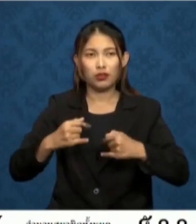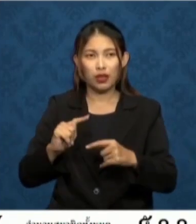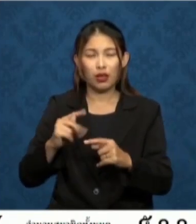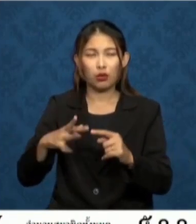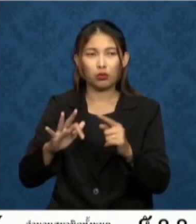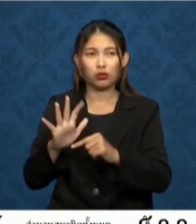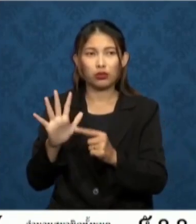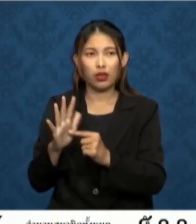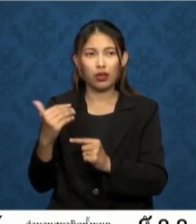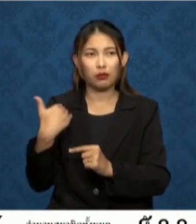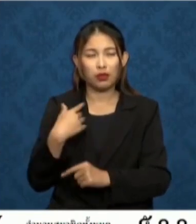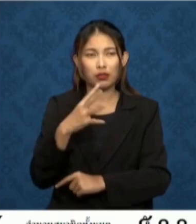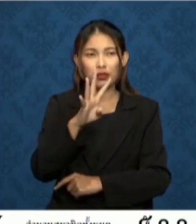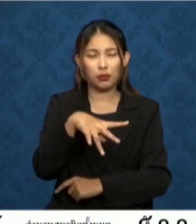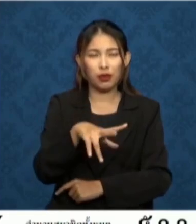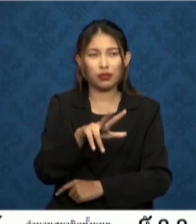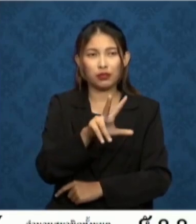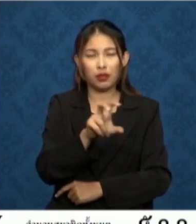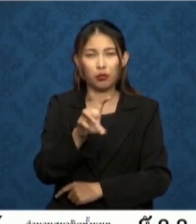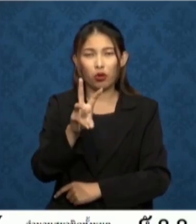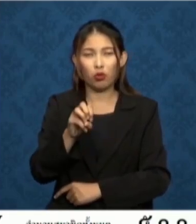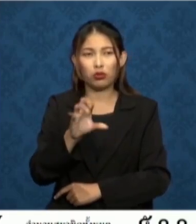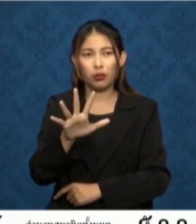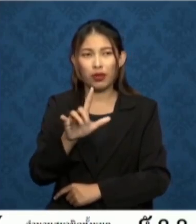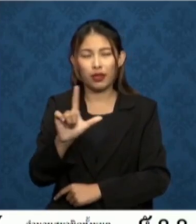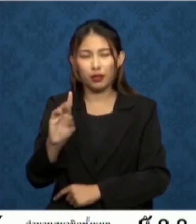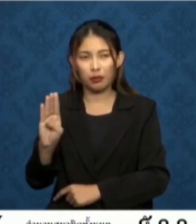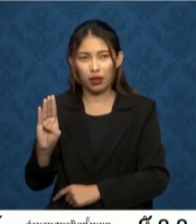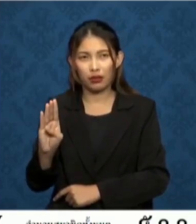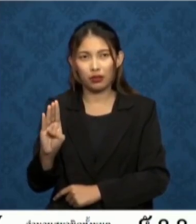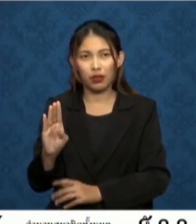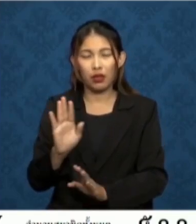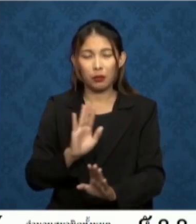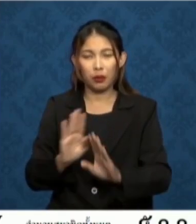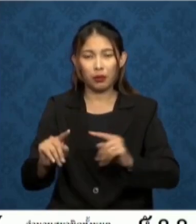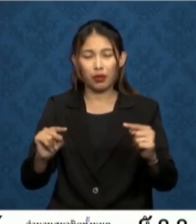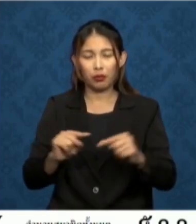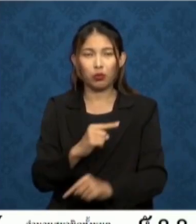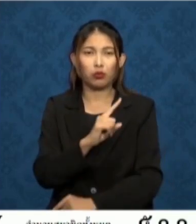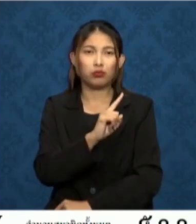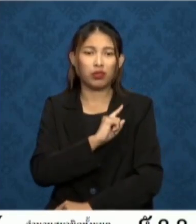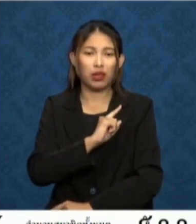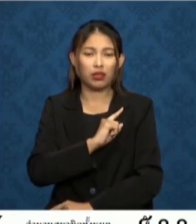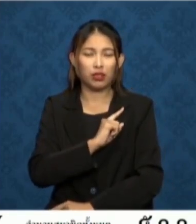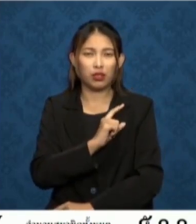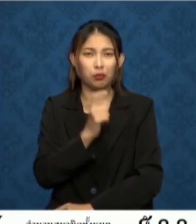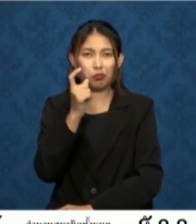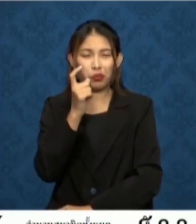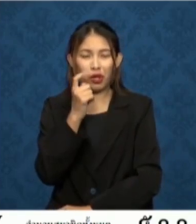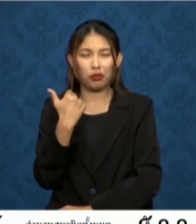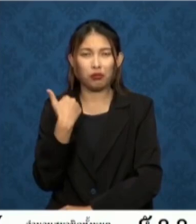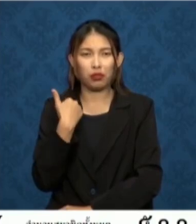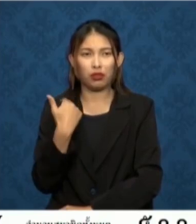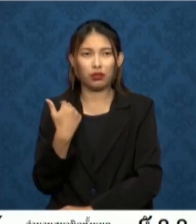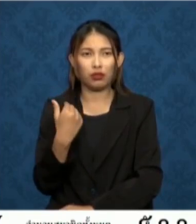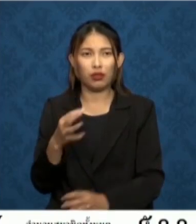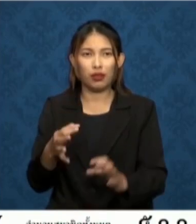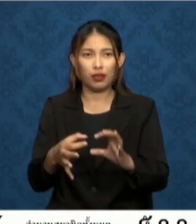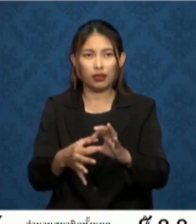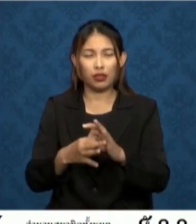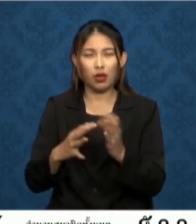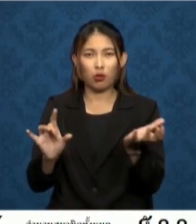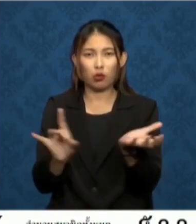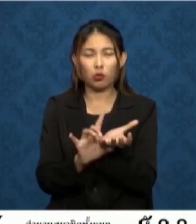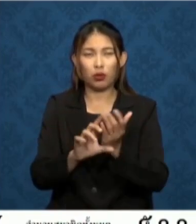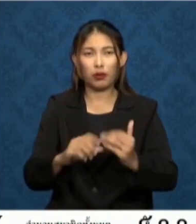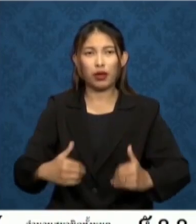าทเท่านั้นและเมื่อเปรียบเทียบกับภารกิจของกรมเจ้าท่าที่มีหน้าที่อย่างกว้างขวางเนี่ยครับและพัวพันเกี่ยวกับคุณภา